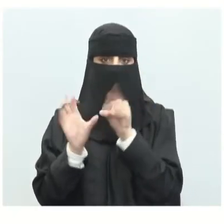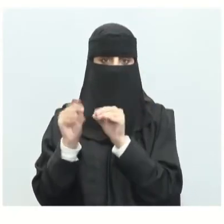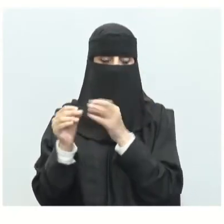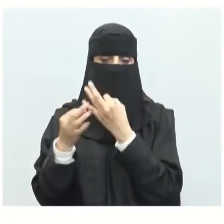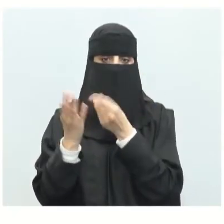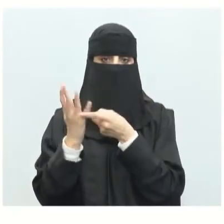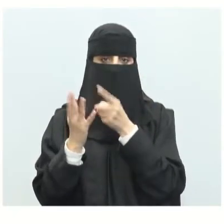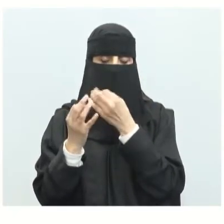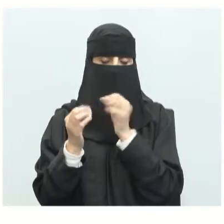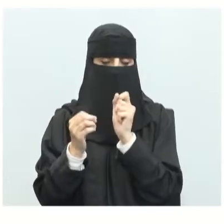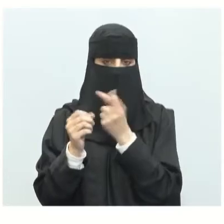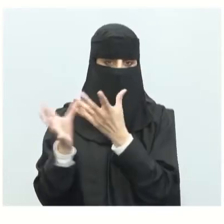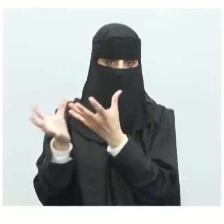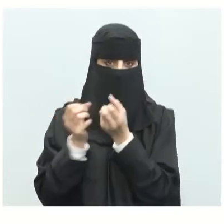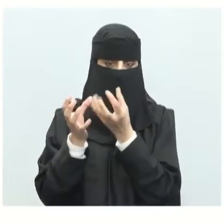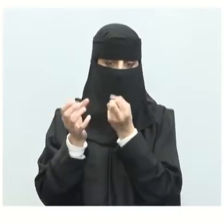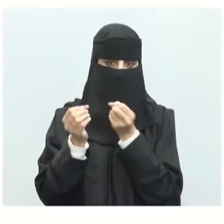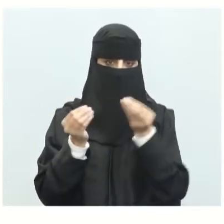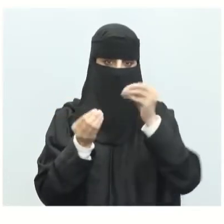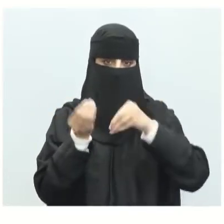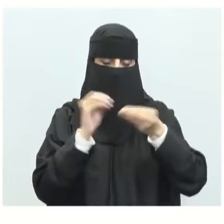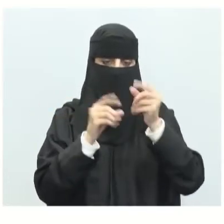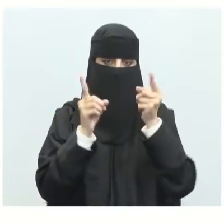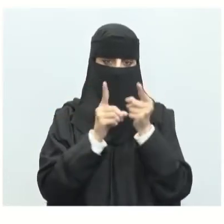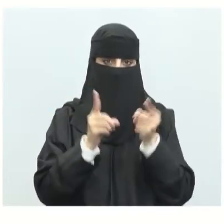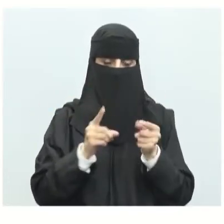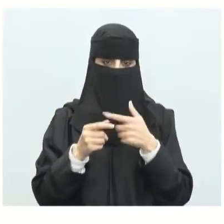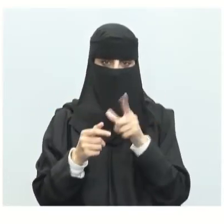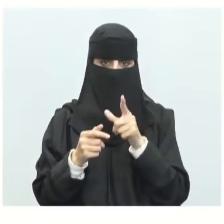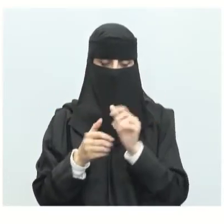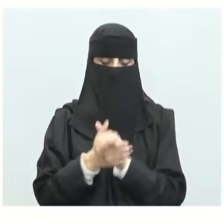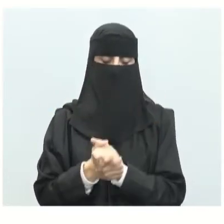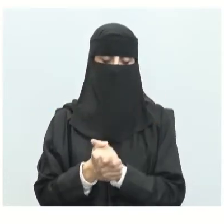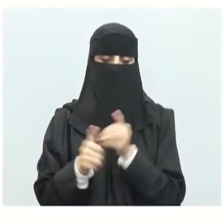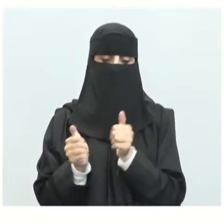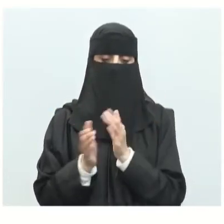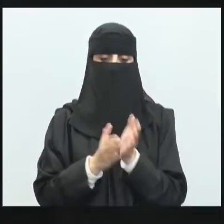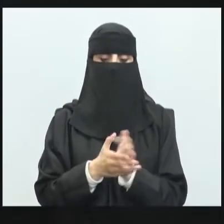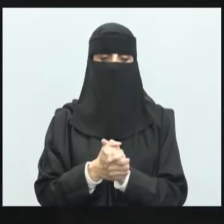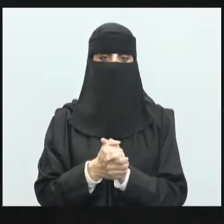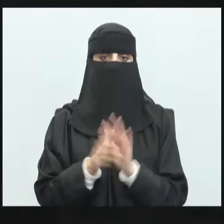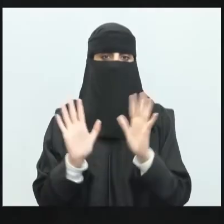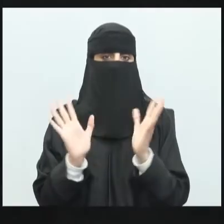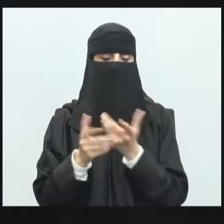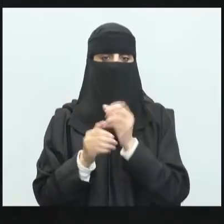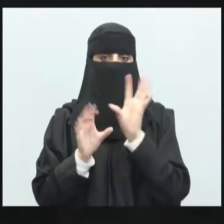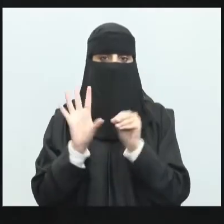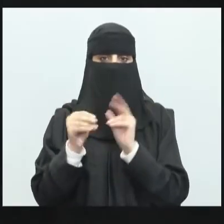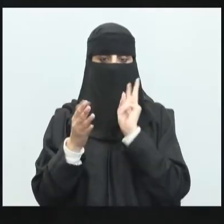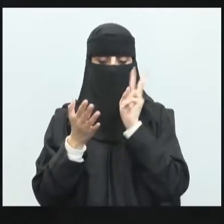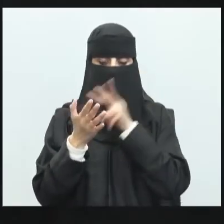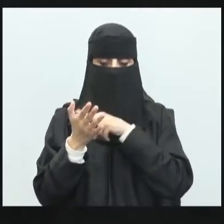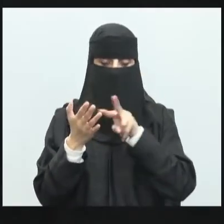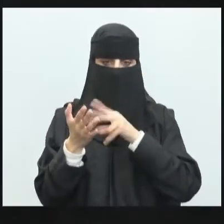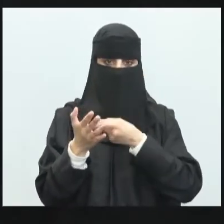بعد كل نص من نصوص الفهم القرائي نقوم بمثل هذا التدريب وهو ان نرسم خريطه